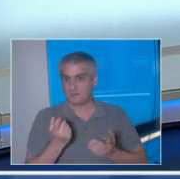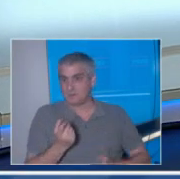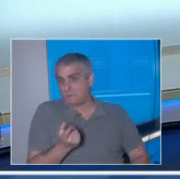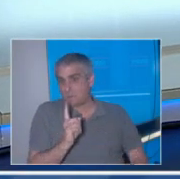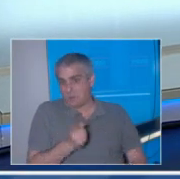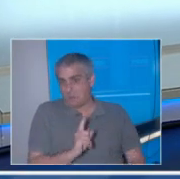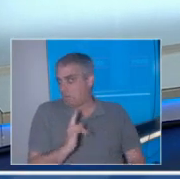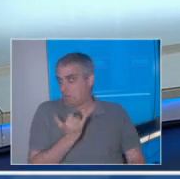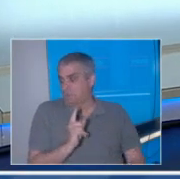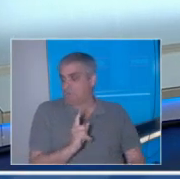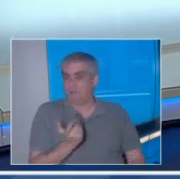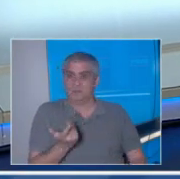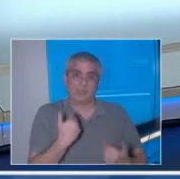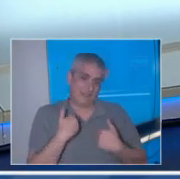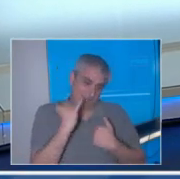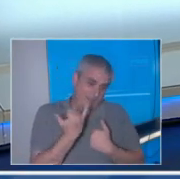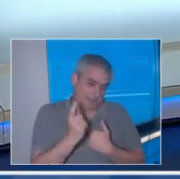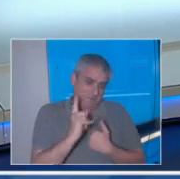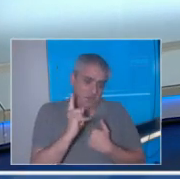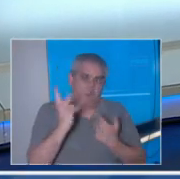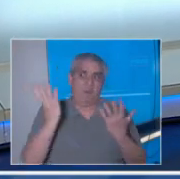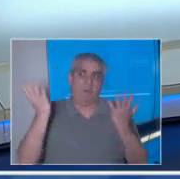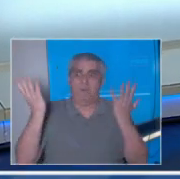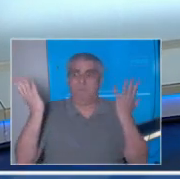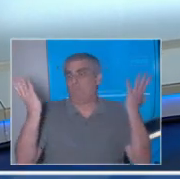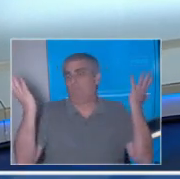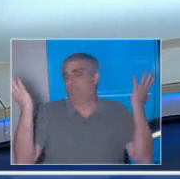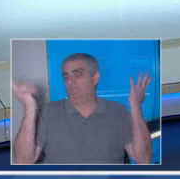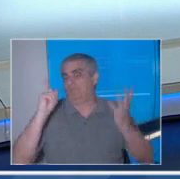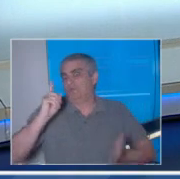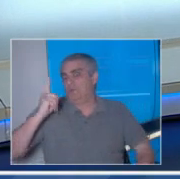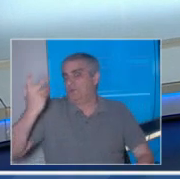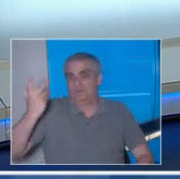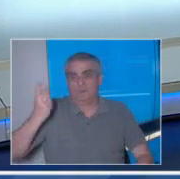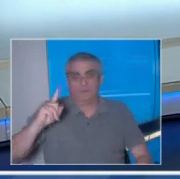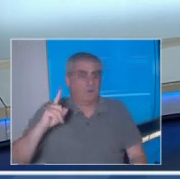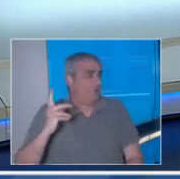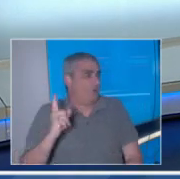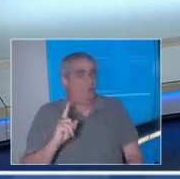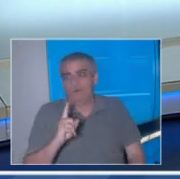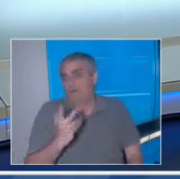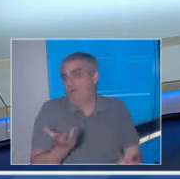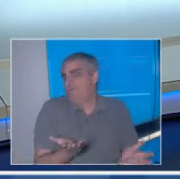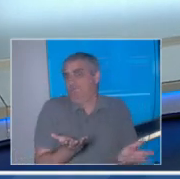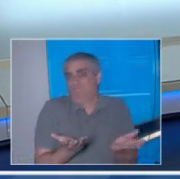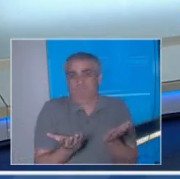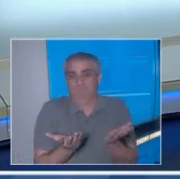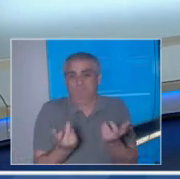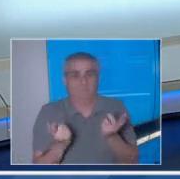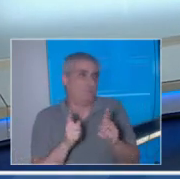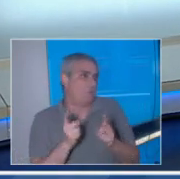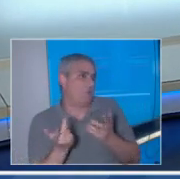בצל בלפה? לא תמיד. כאילו, אני כן, אבל זה לא... לא,